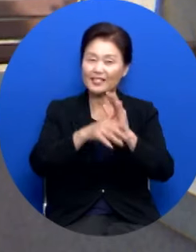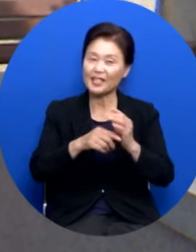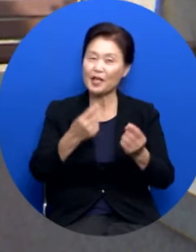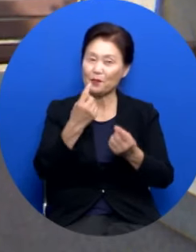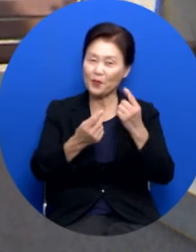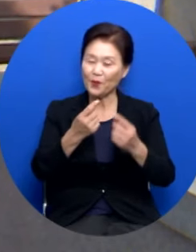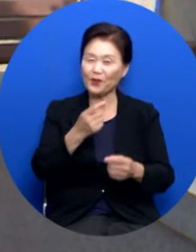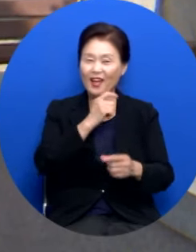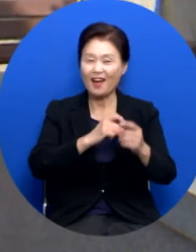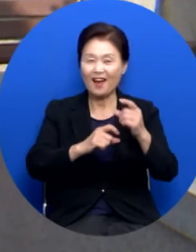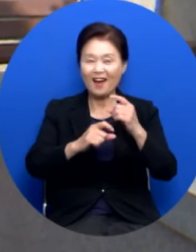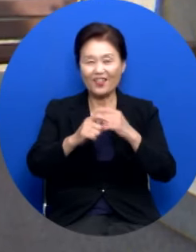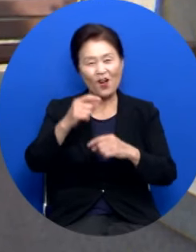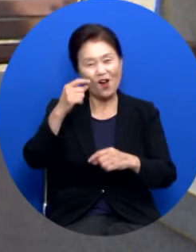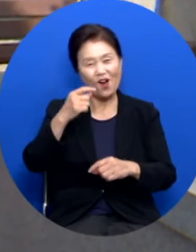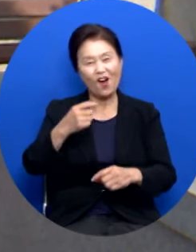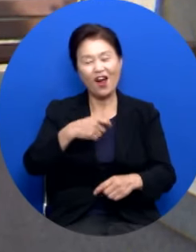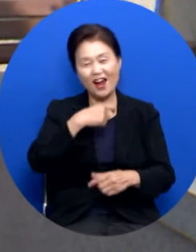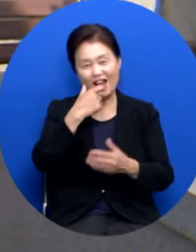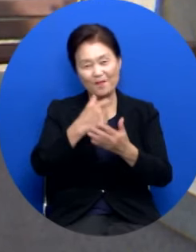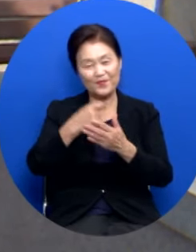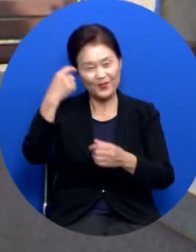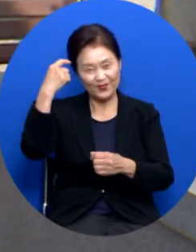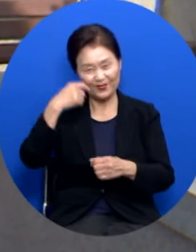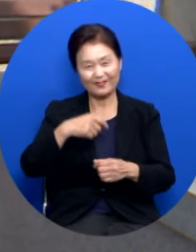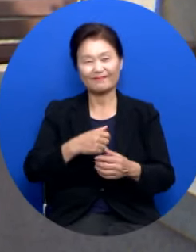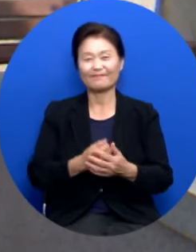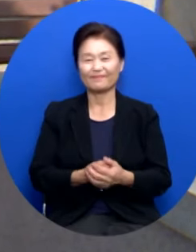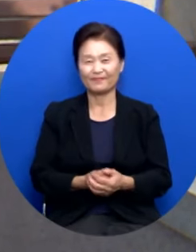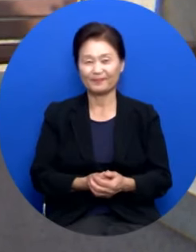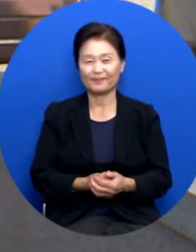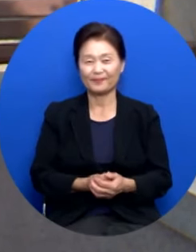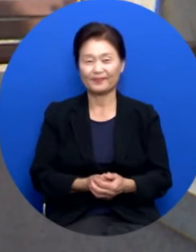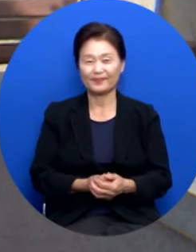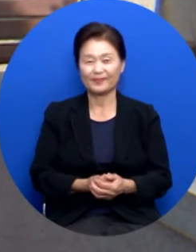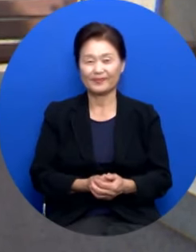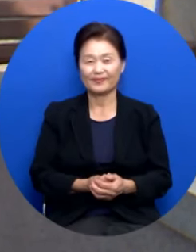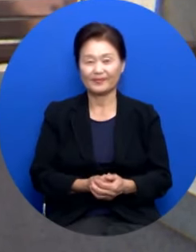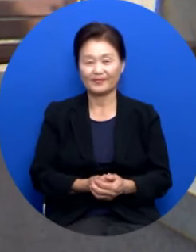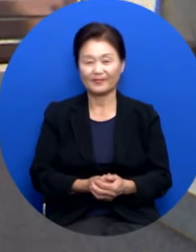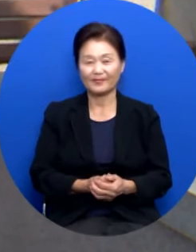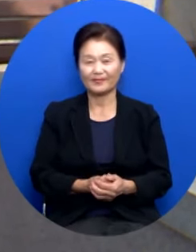의미 있게 다가옵니다. CTS 뉴스 전상민입니다.